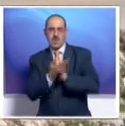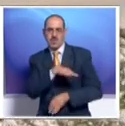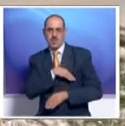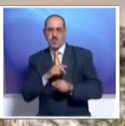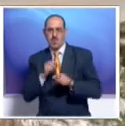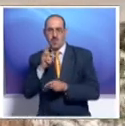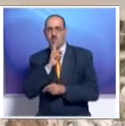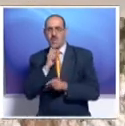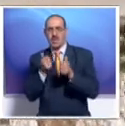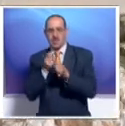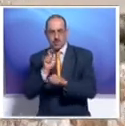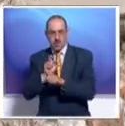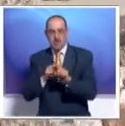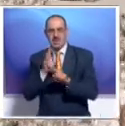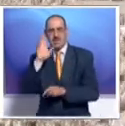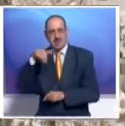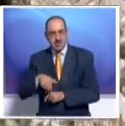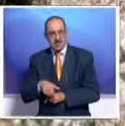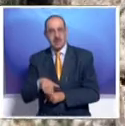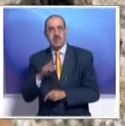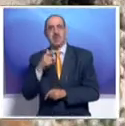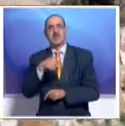وإيران وتركيا، وذلك يومي